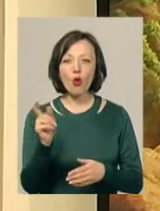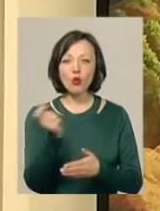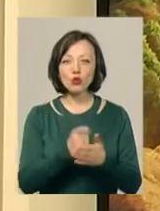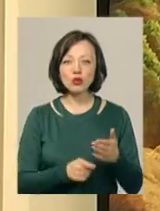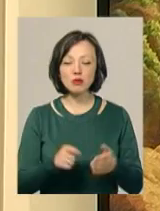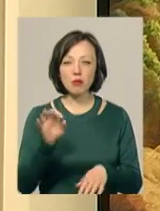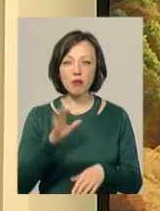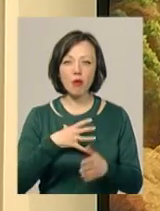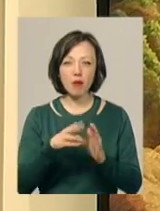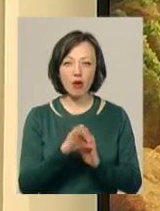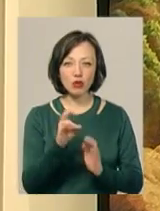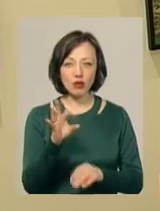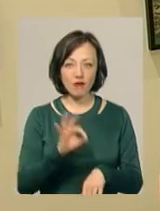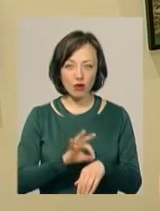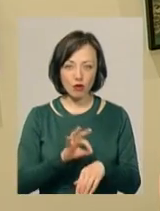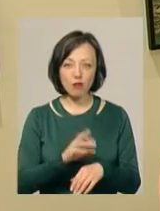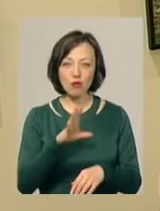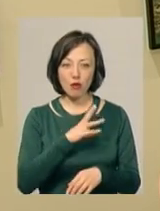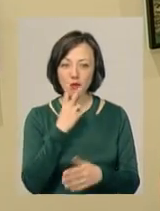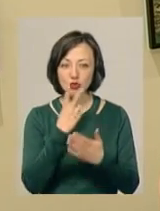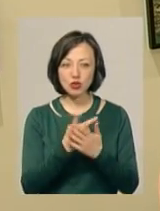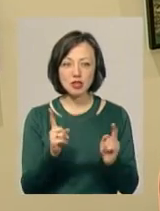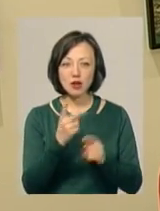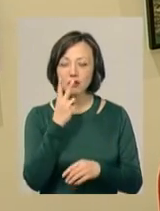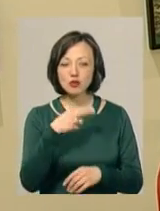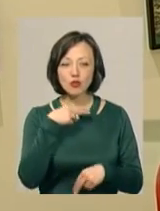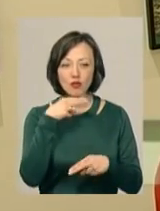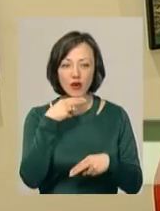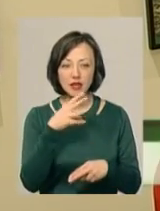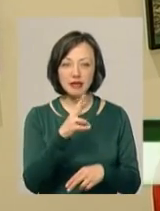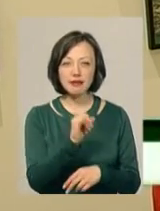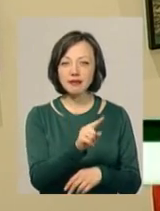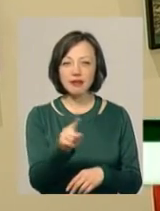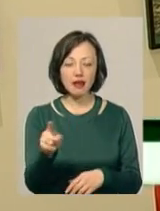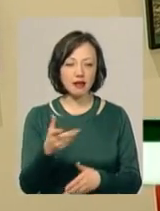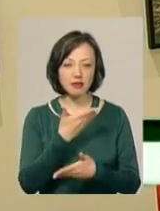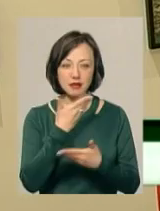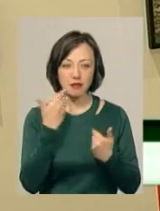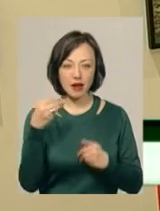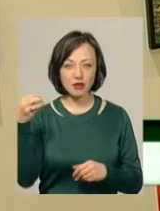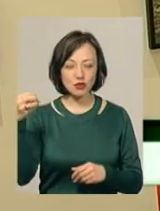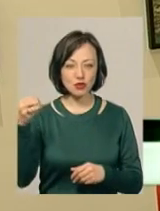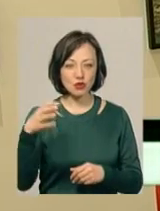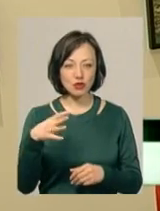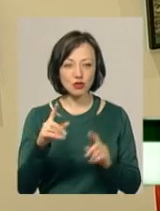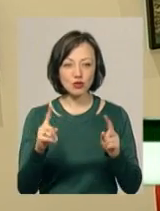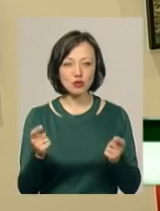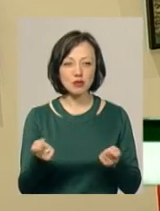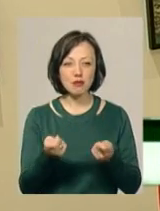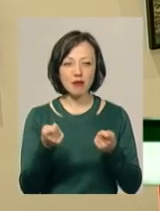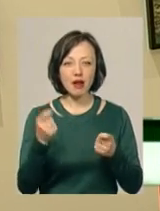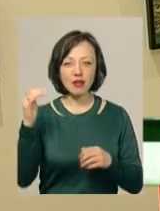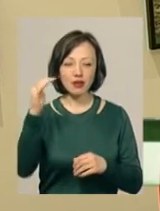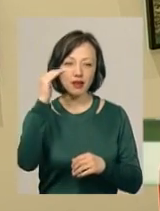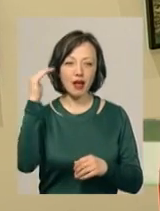років тому, було про що сказати. Подивіться уважно, майже ніде немає сонця і дуже мало